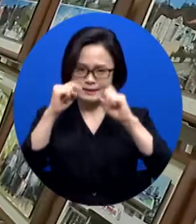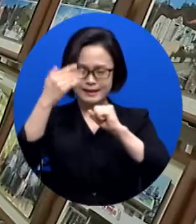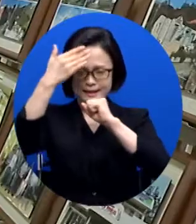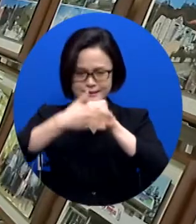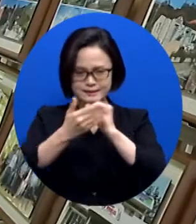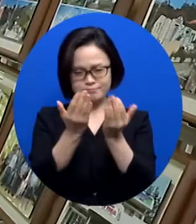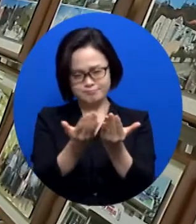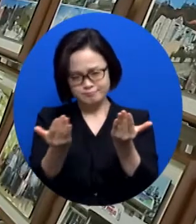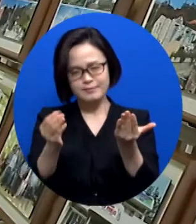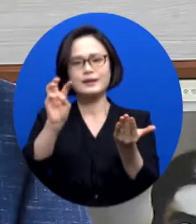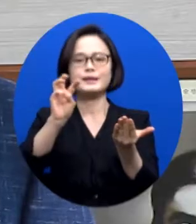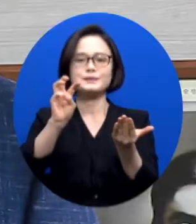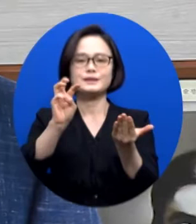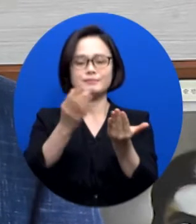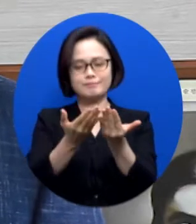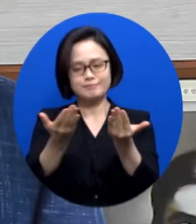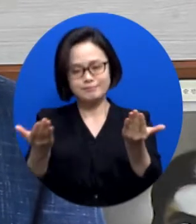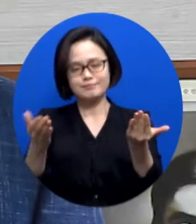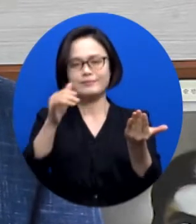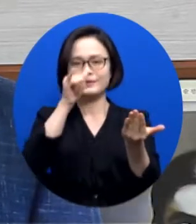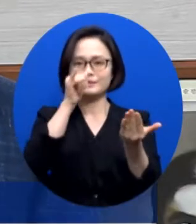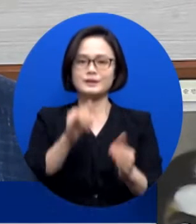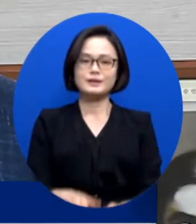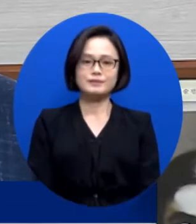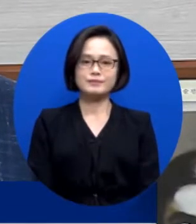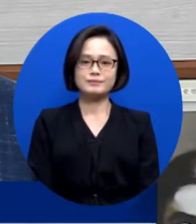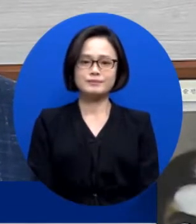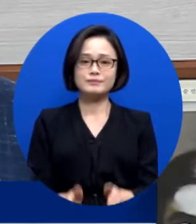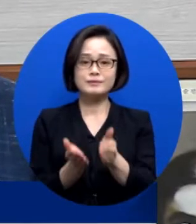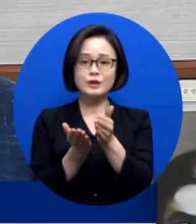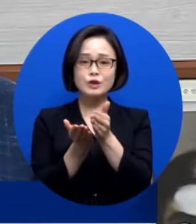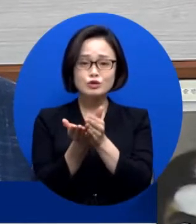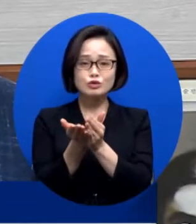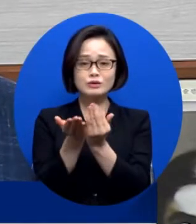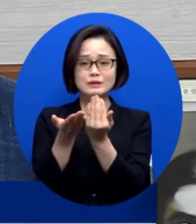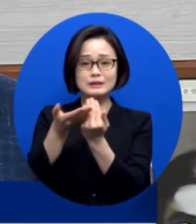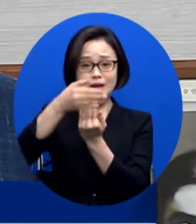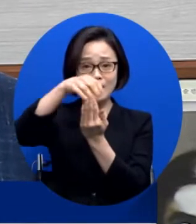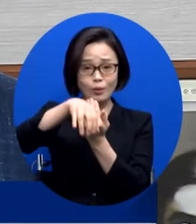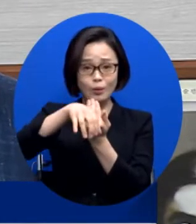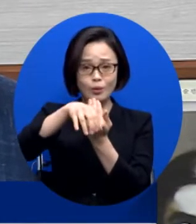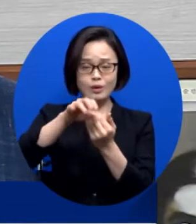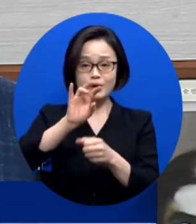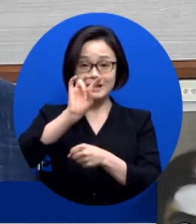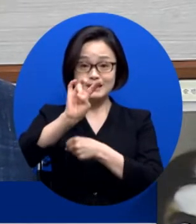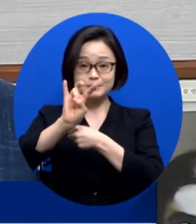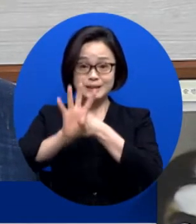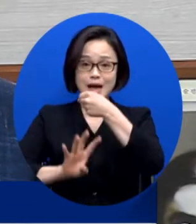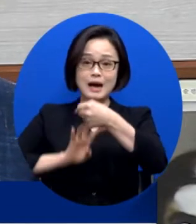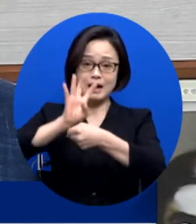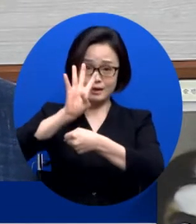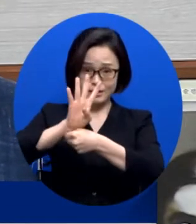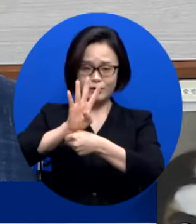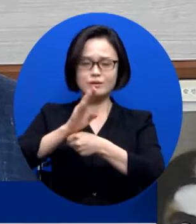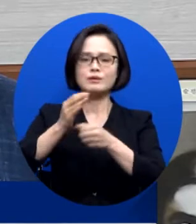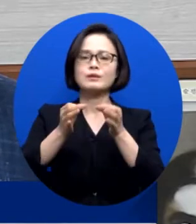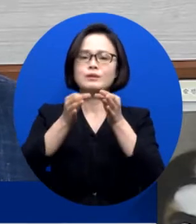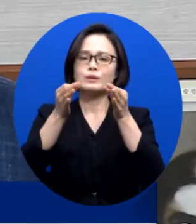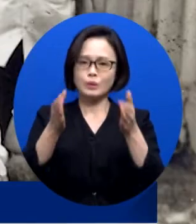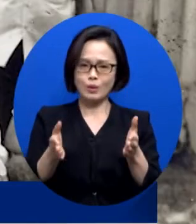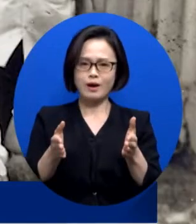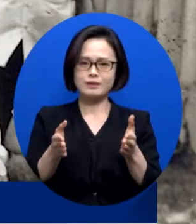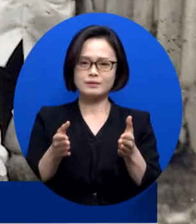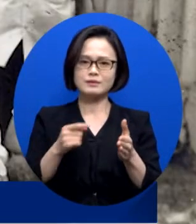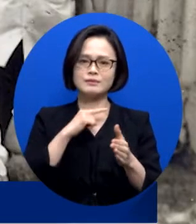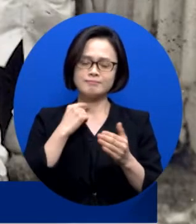전시되어 있습니다. 고군산에서 약 24년 동안 산 순교의 삶을 사신 분이라 어떻게